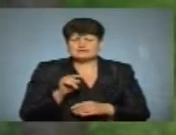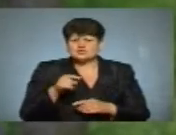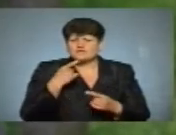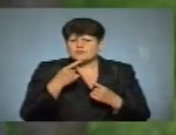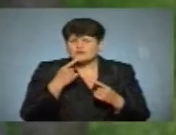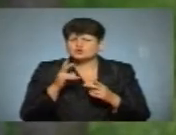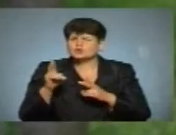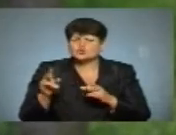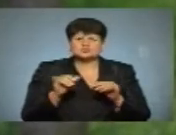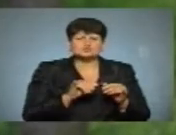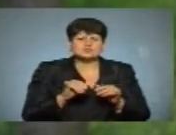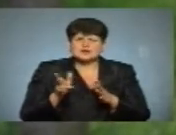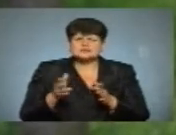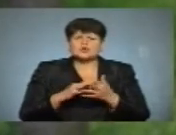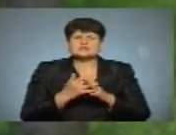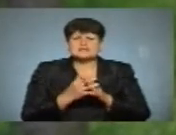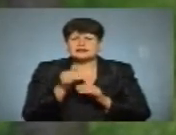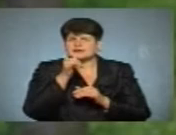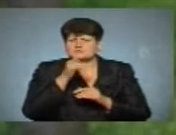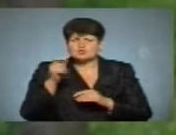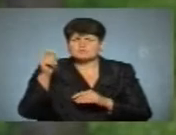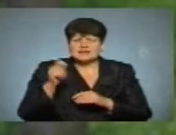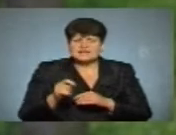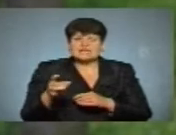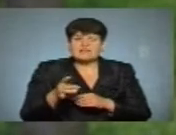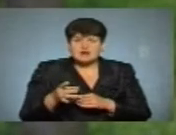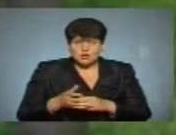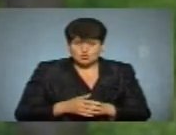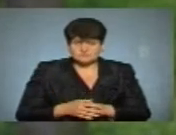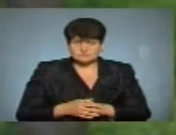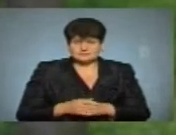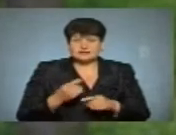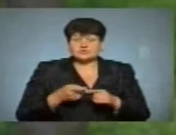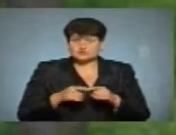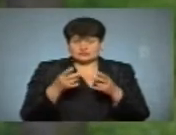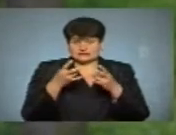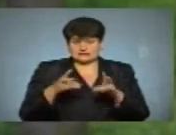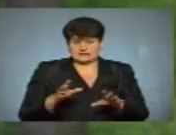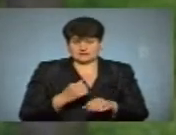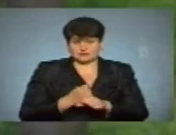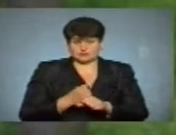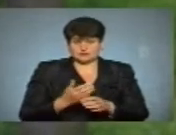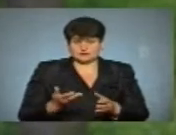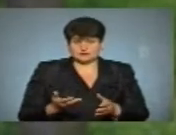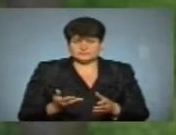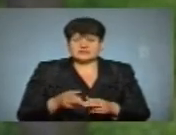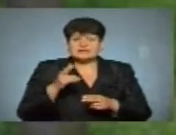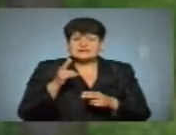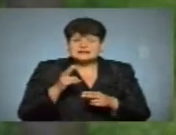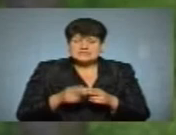що хтось з якогось села не зможе приїхати в район, а цього не треба буде робити. Тобто